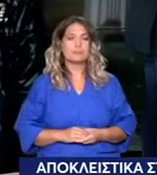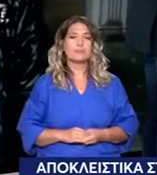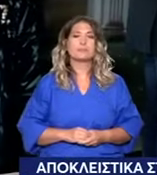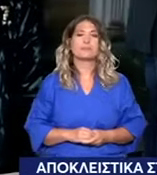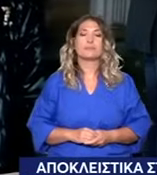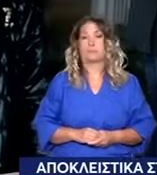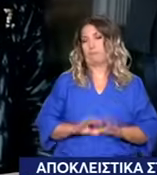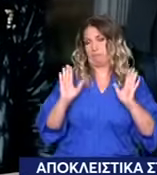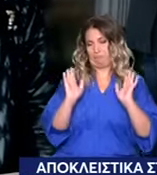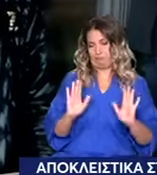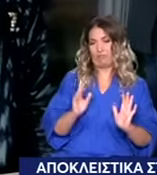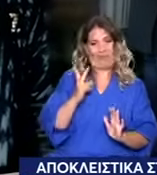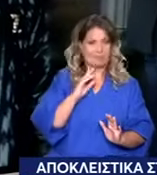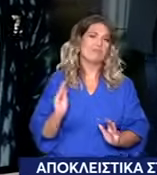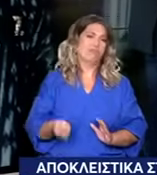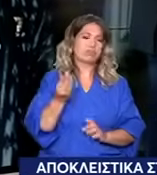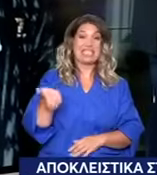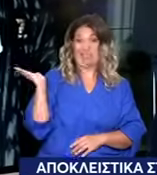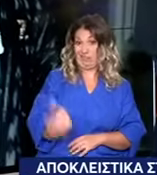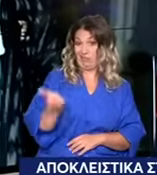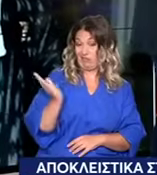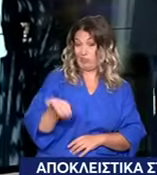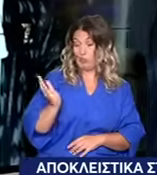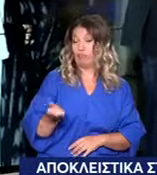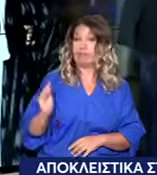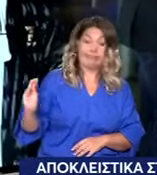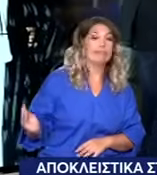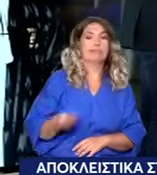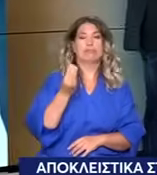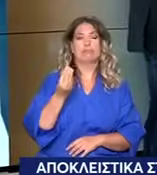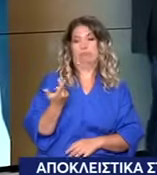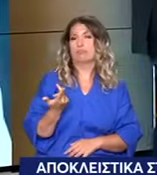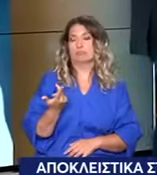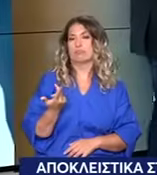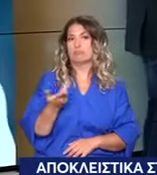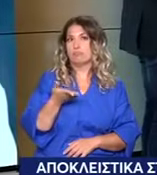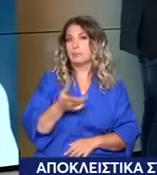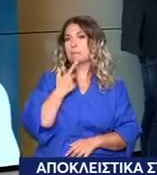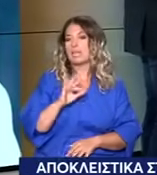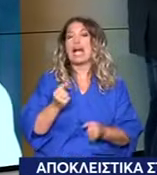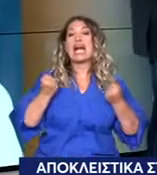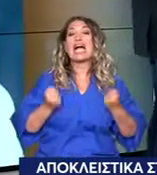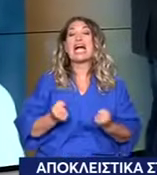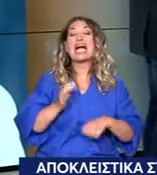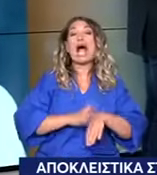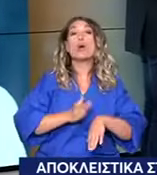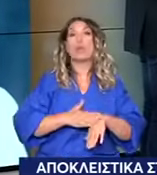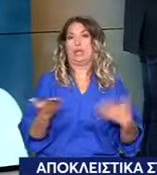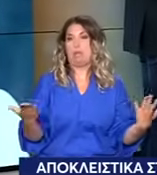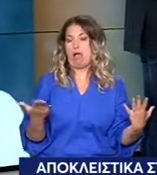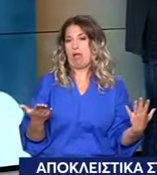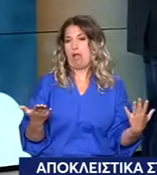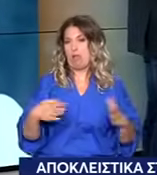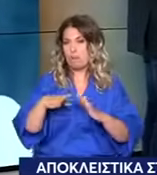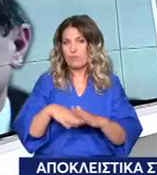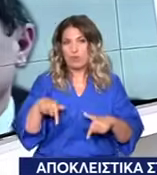τέτοιο βίαιο επεισόδιο το οποίο καταλήγει σε μια κατηγορία σε κακουργηματικό βαθμό και μετά όλη την